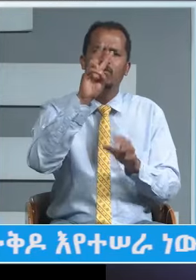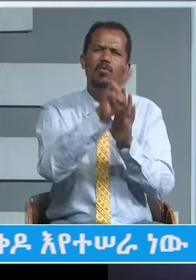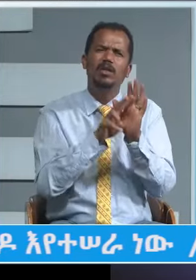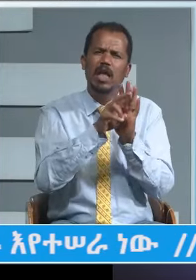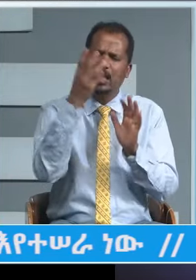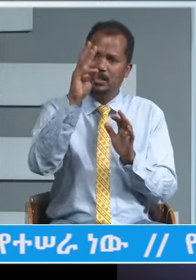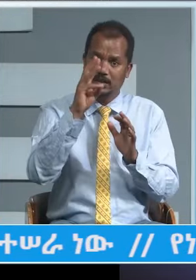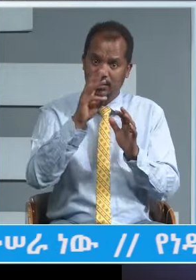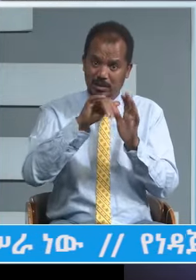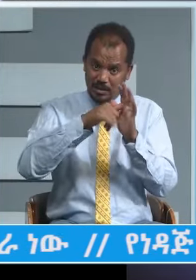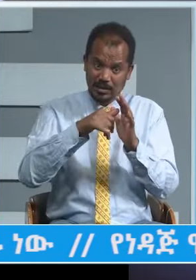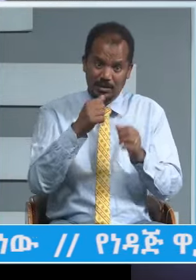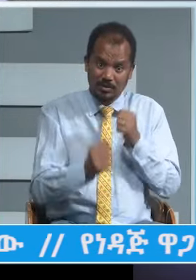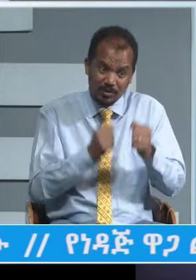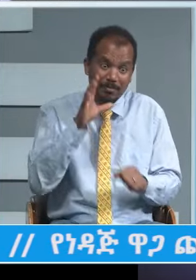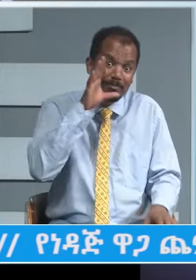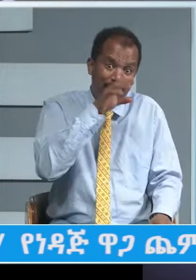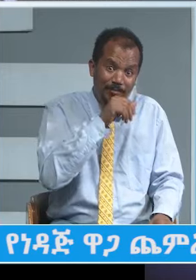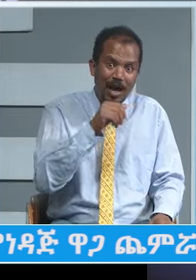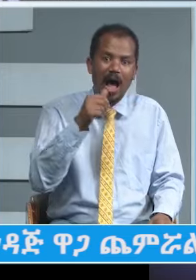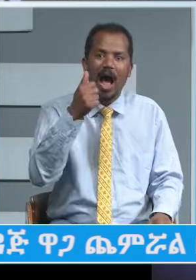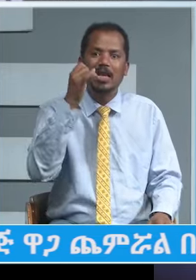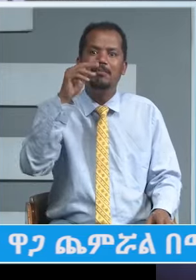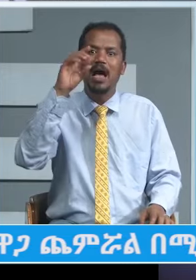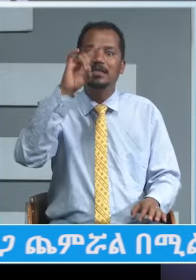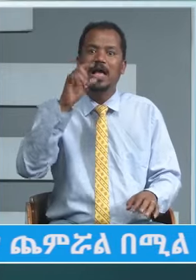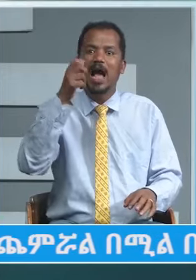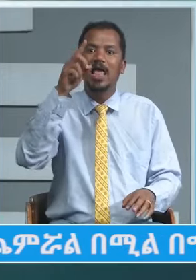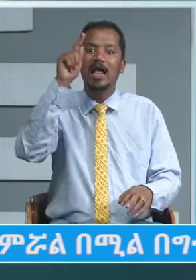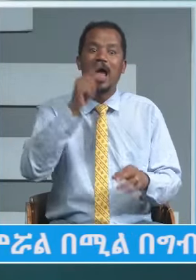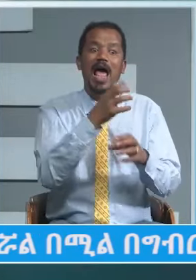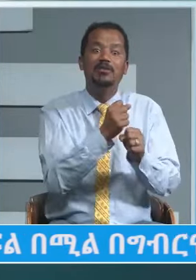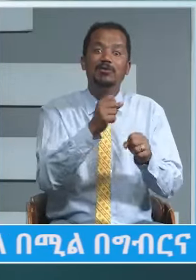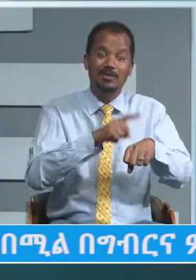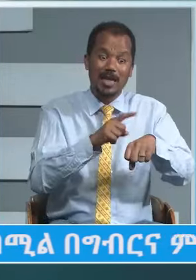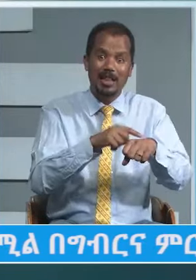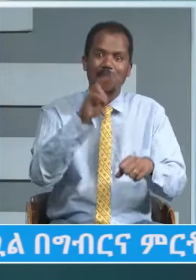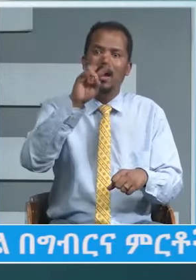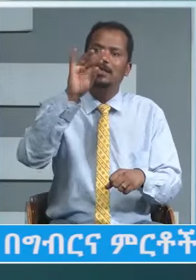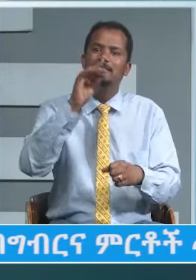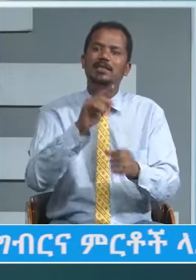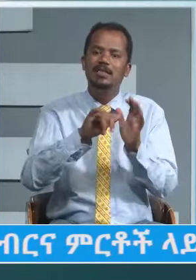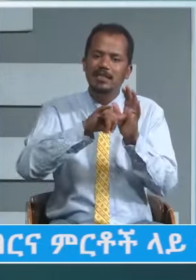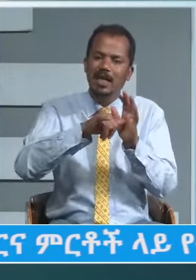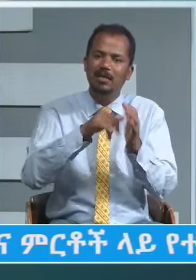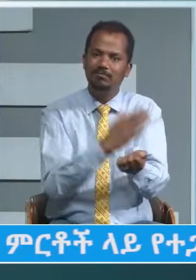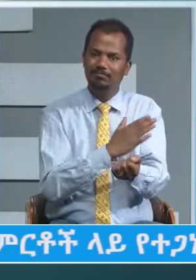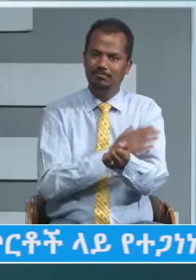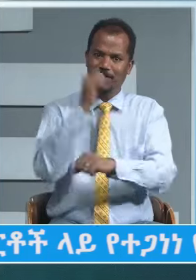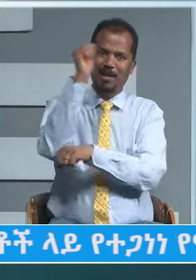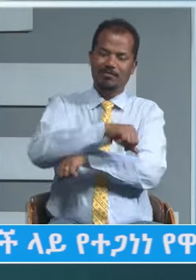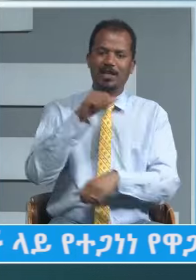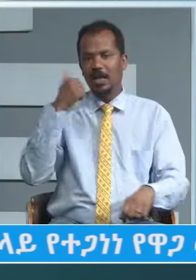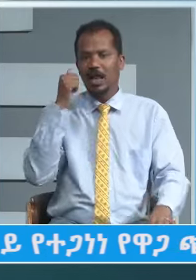የዋላው ርቀቱን 2 ሰዓት ከ16 ደቂቃ ከ52 ሰከንድ በማጠናቀቅ በአልማዝ አያና ተይዞ የነበረውን የቦታውን ክብረ ወሰን በ28 ሰከንዶች